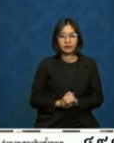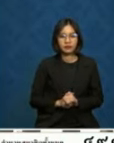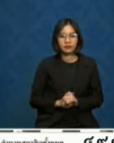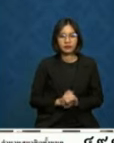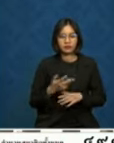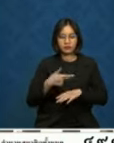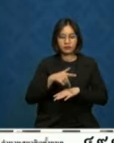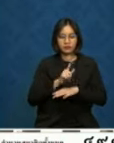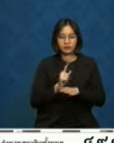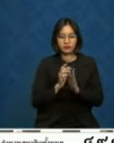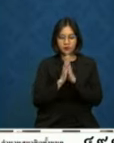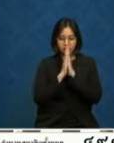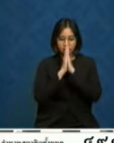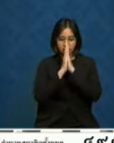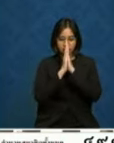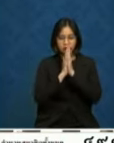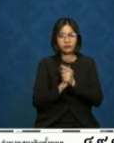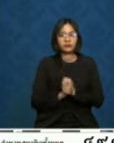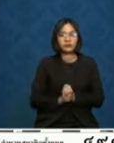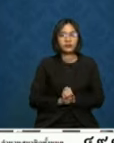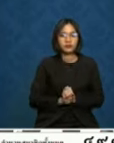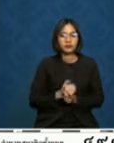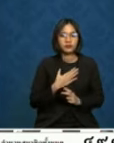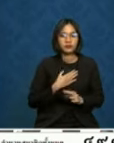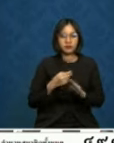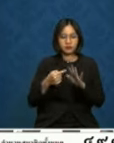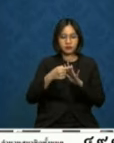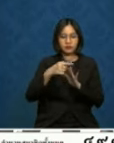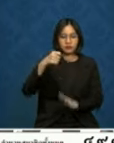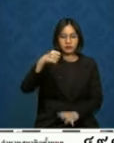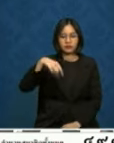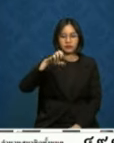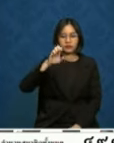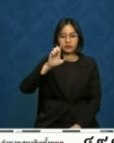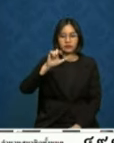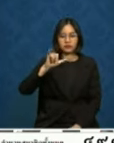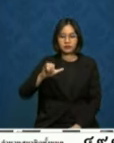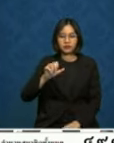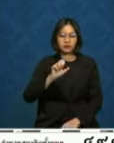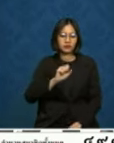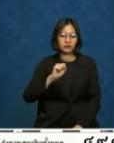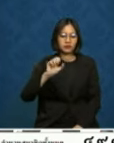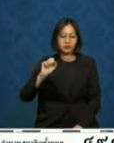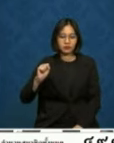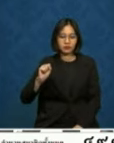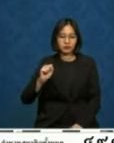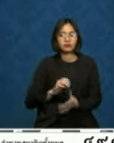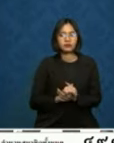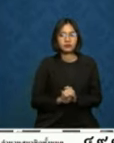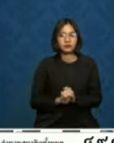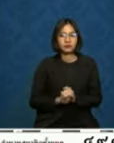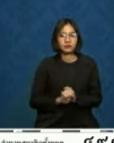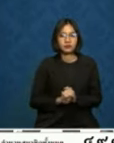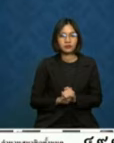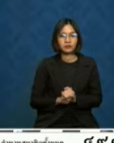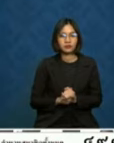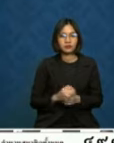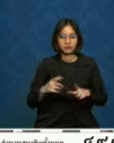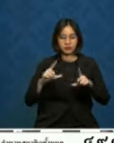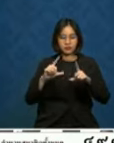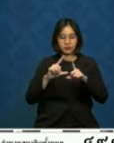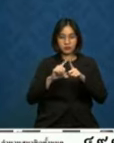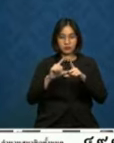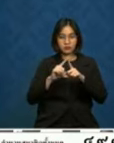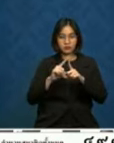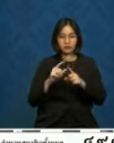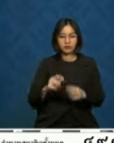เรียนท่านประธานสภาที่เคารพผมเสียจำปาทองสมาชิกสภาผู้แทนราษฎรแบบบัญชีรายชื่อพรรคประชาชน